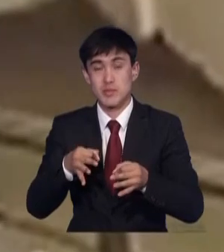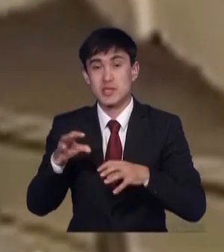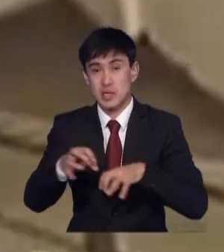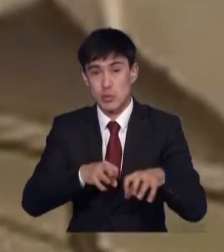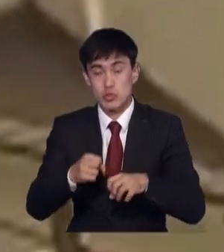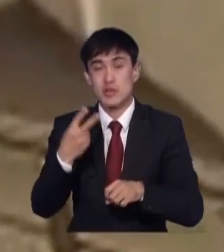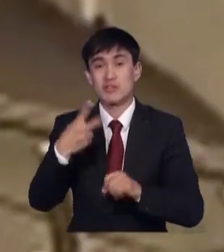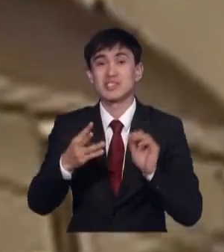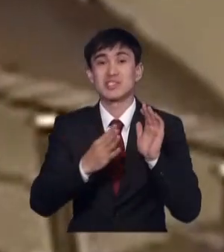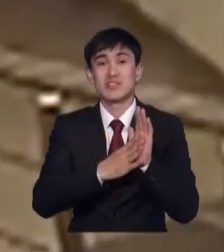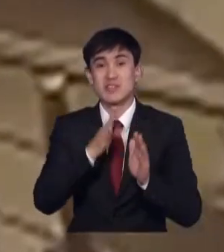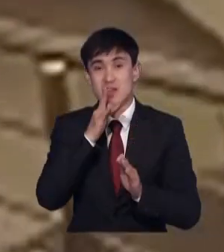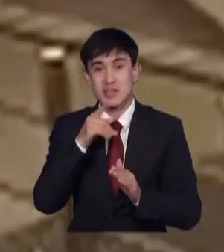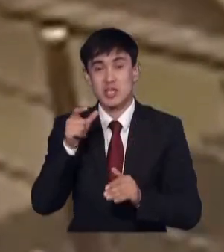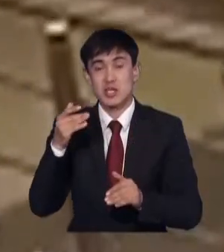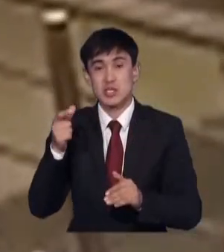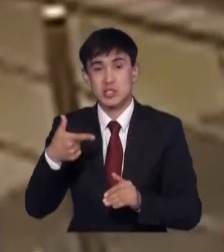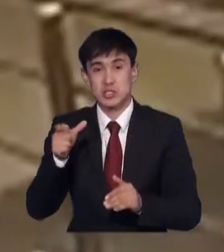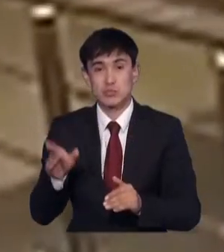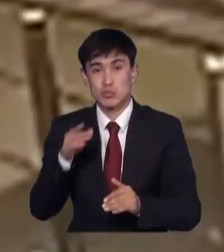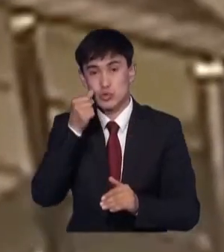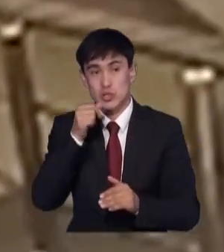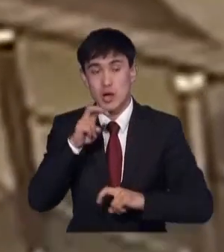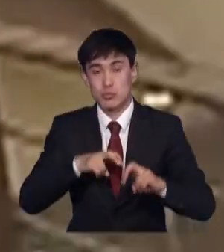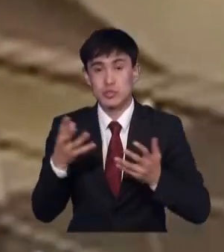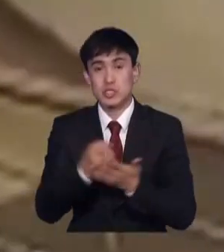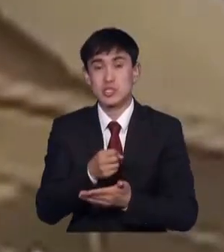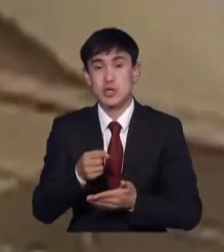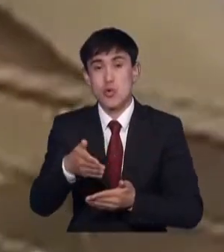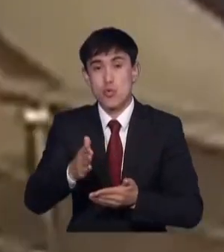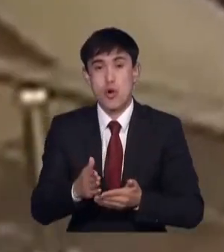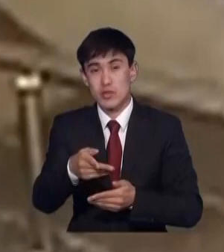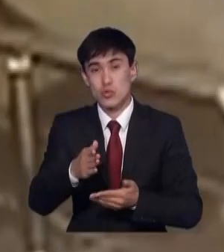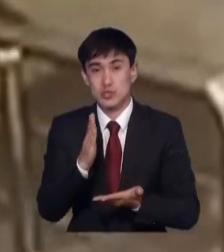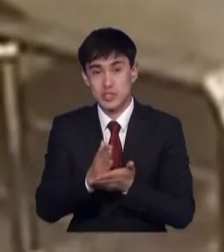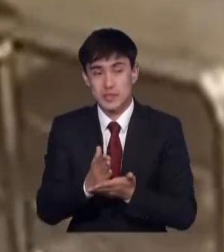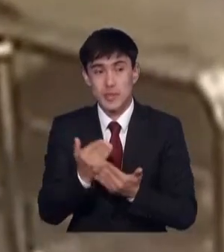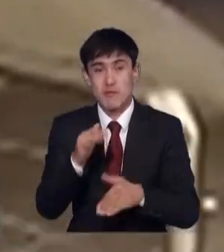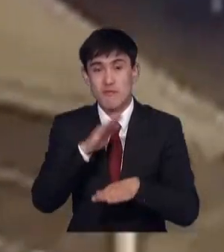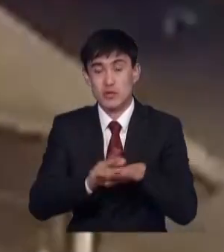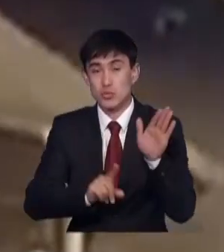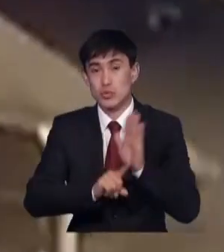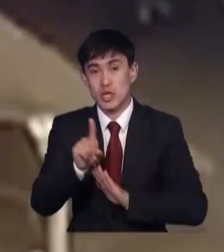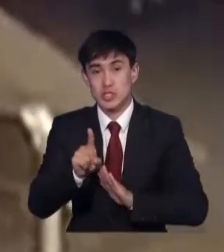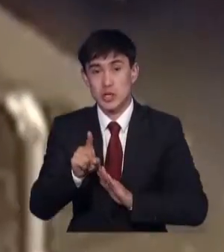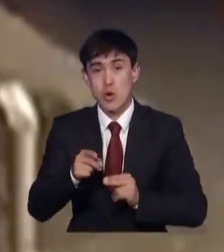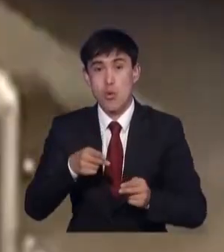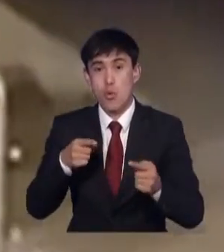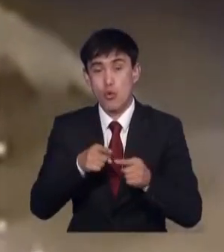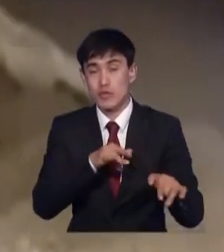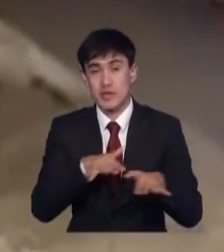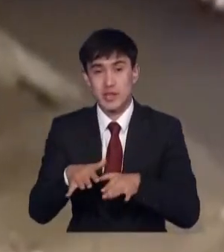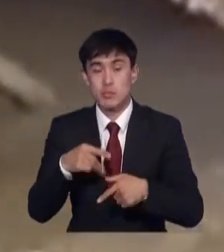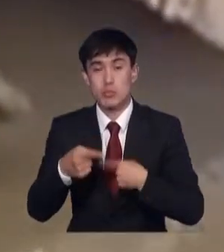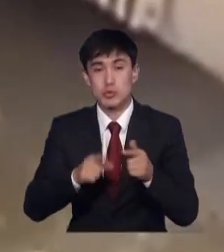двадцати девятилетний житель города в ходе обыска у него нашли кухонный нож сейчас по данному факту возбуждено уголовное дело